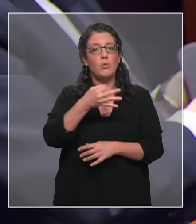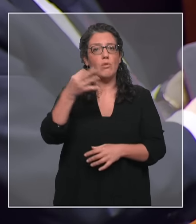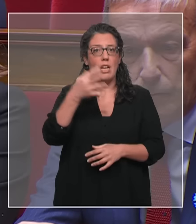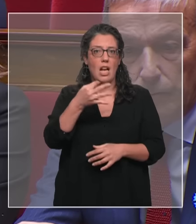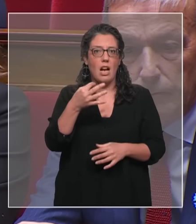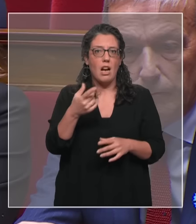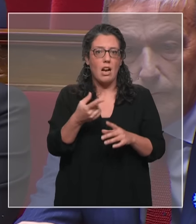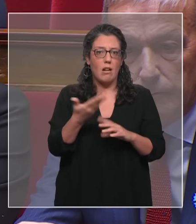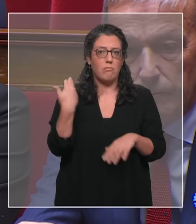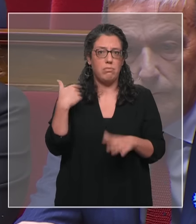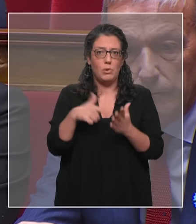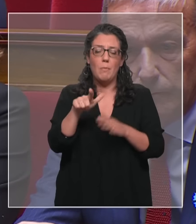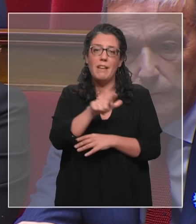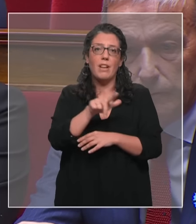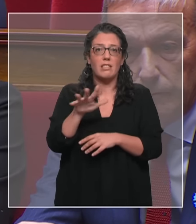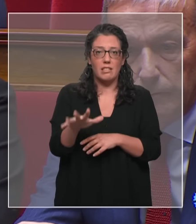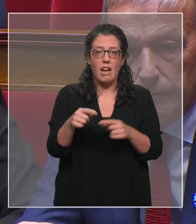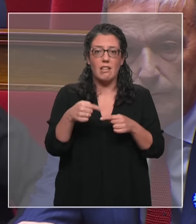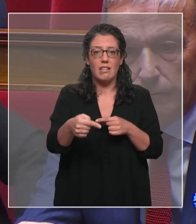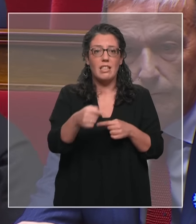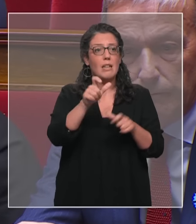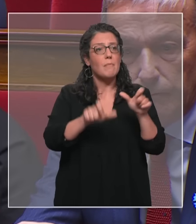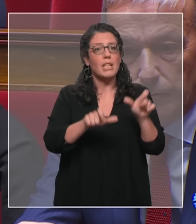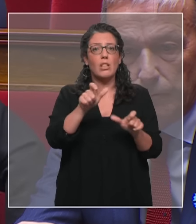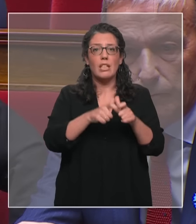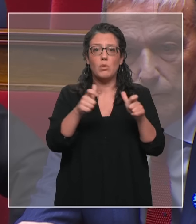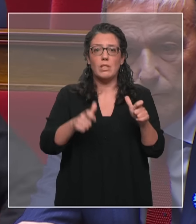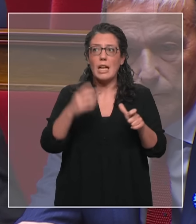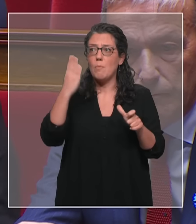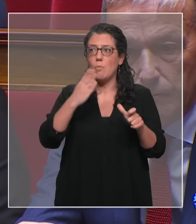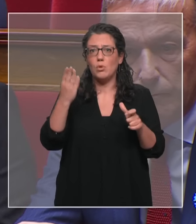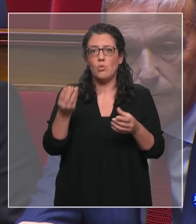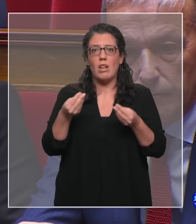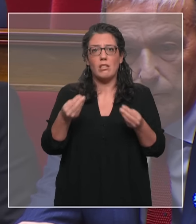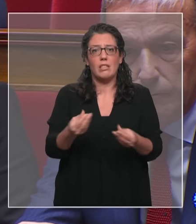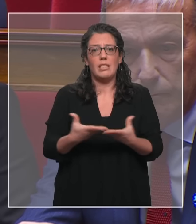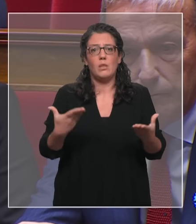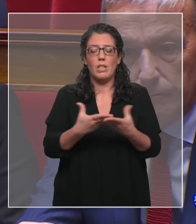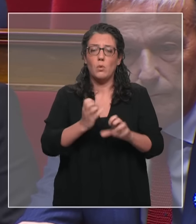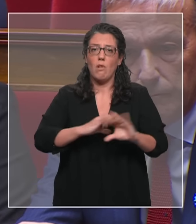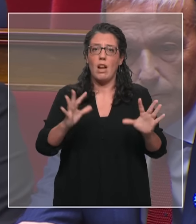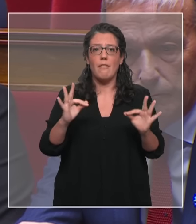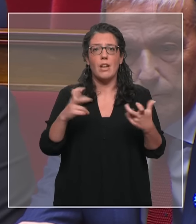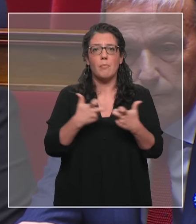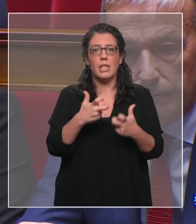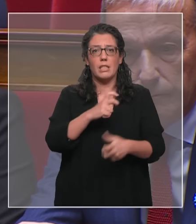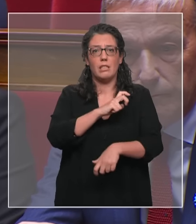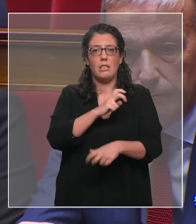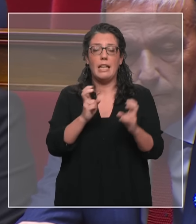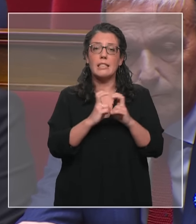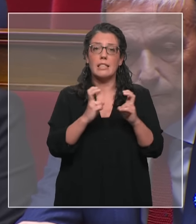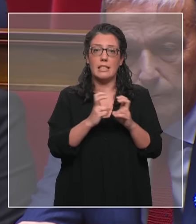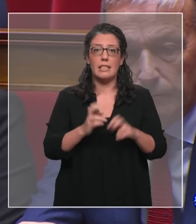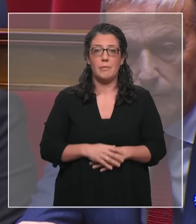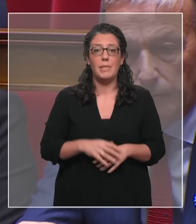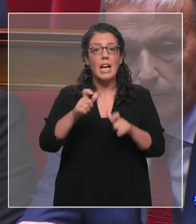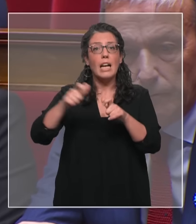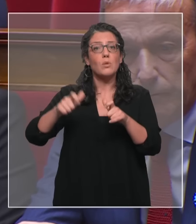les industriels ont besoin très vite de visibilité et de stabilité sur le prix de l'électricité. L'industrie de transformation est